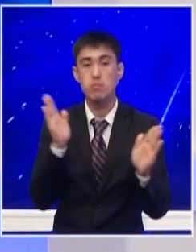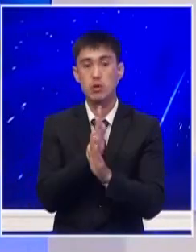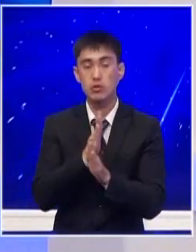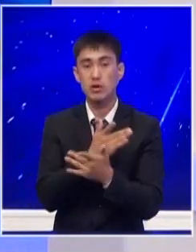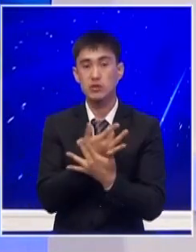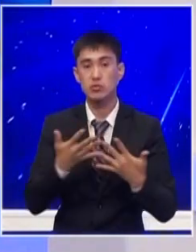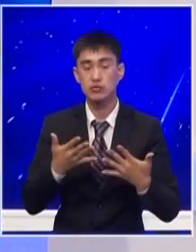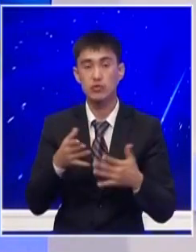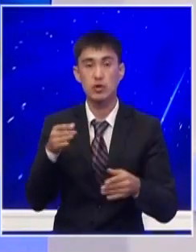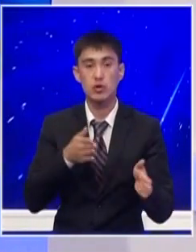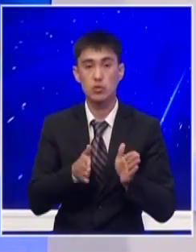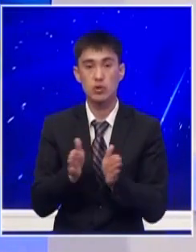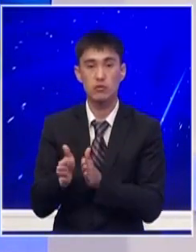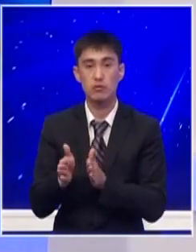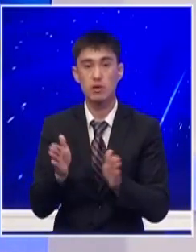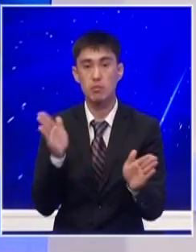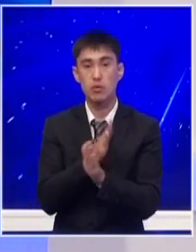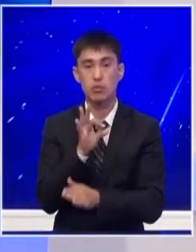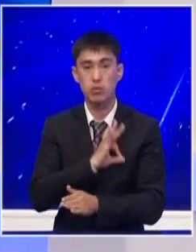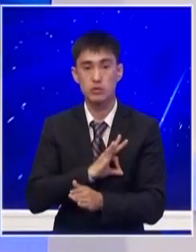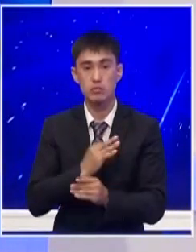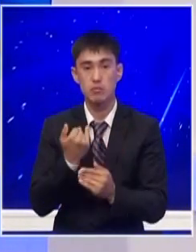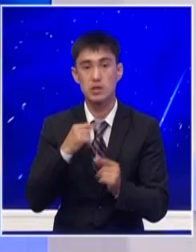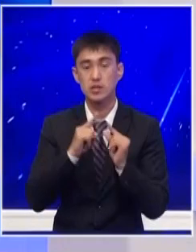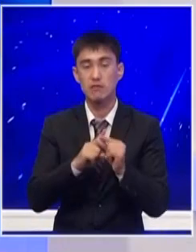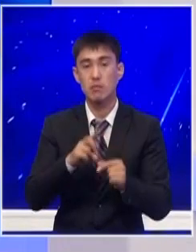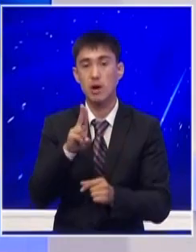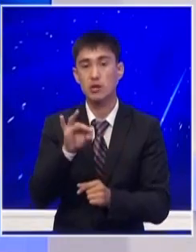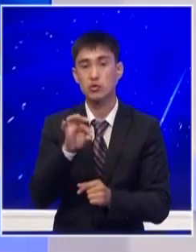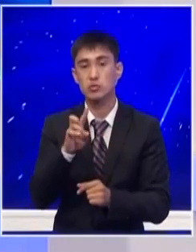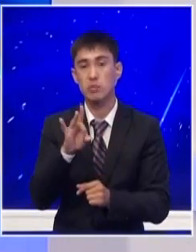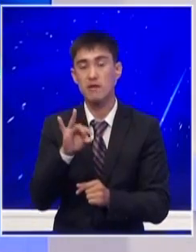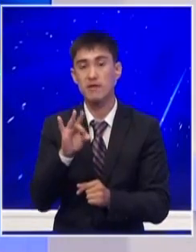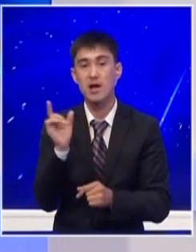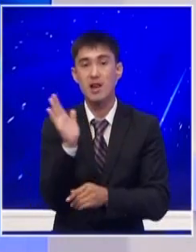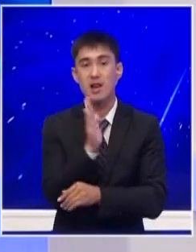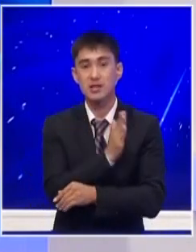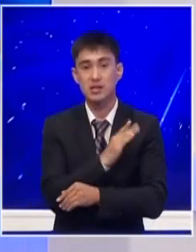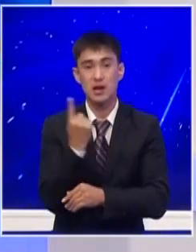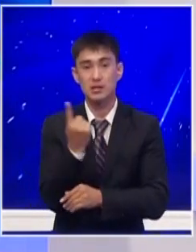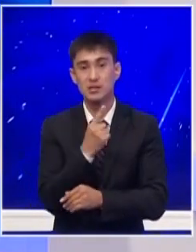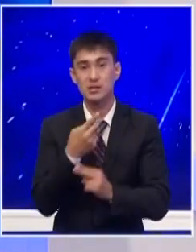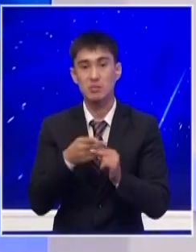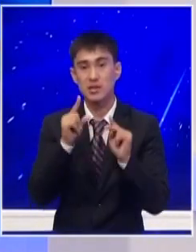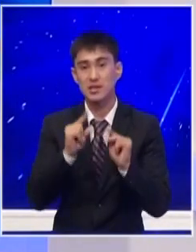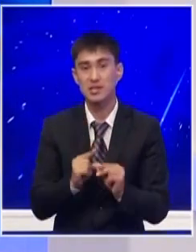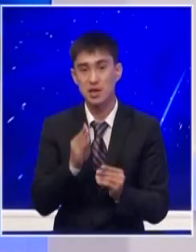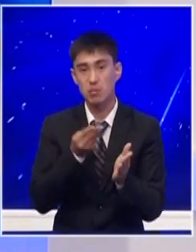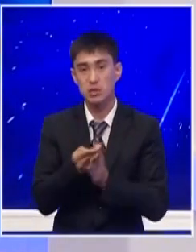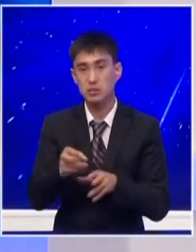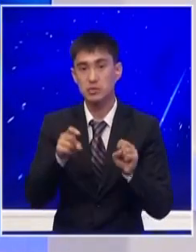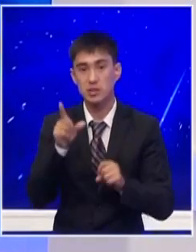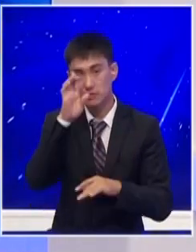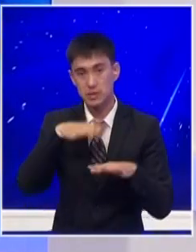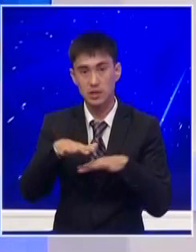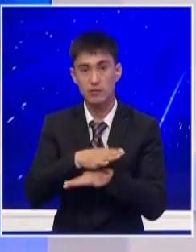природных ресурсов и регулирования природопользования. По словам Каната Нусупаева, лесники – одни из самых низкооплачиваемых специалистов